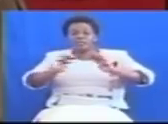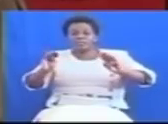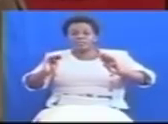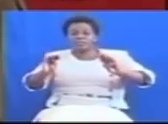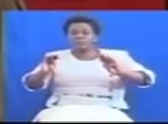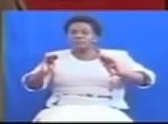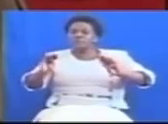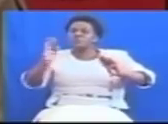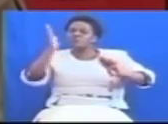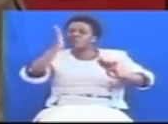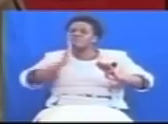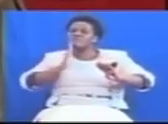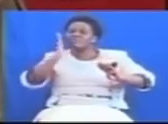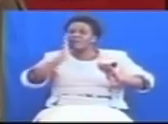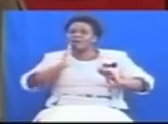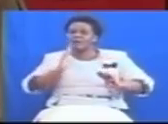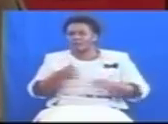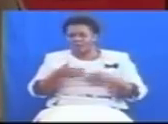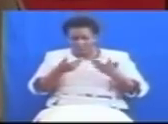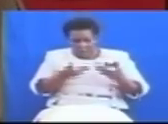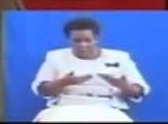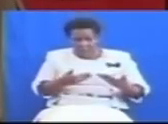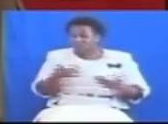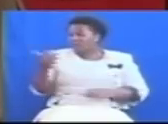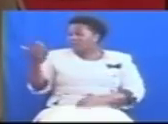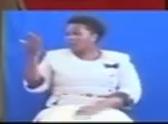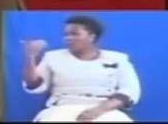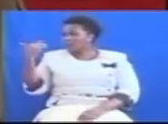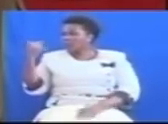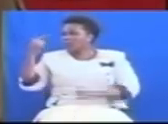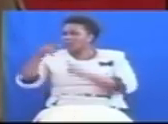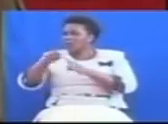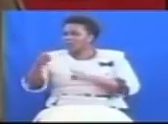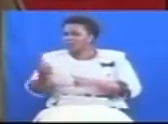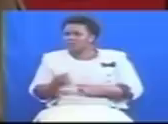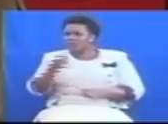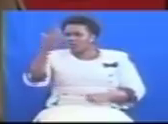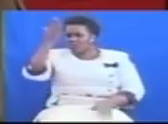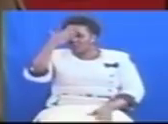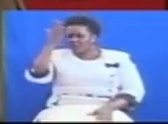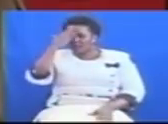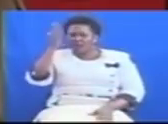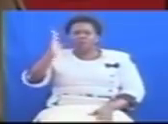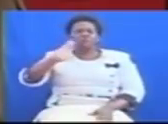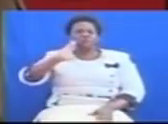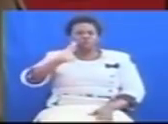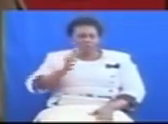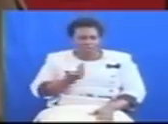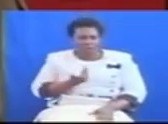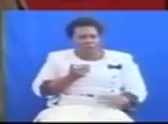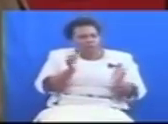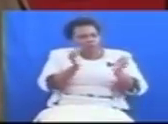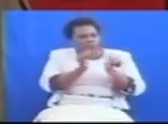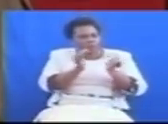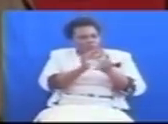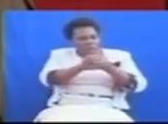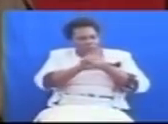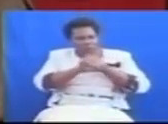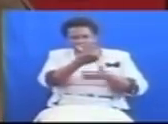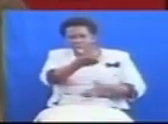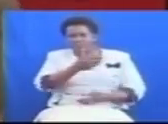vijana wa sasa na hata wale wa zamani ili kujua umuhimu wa kuenzi muungano?